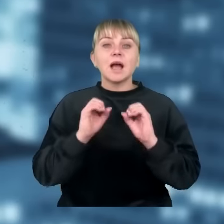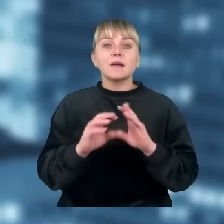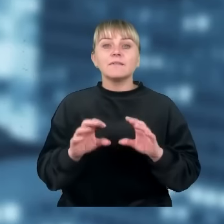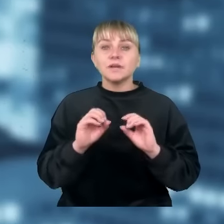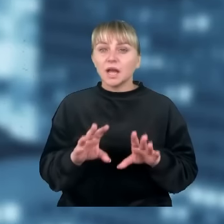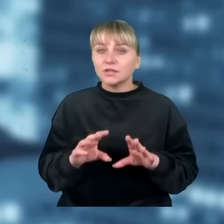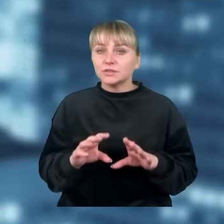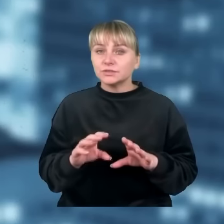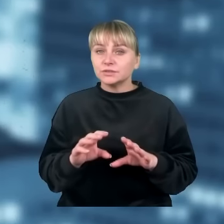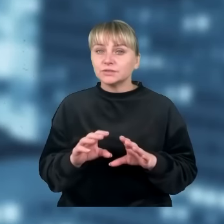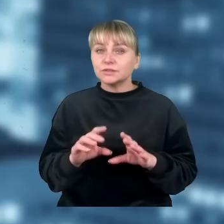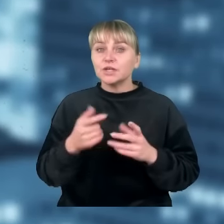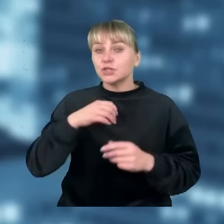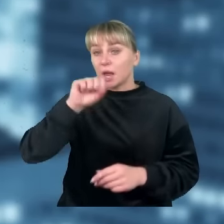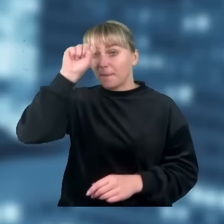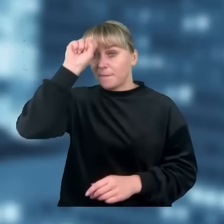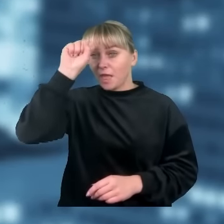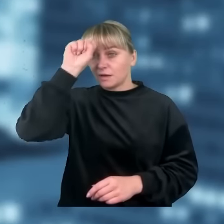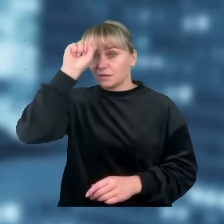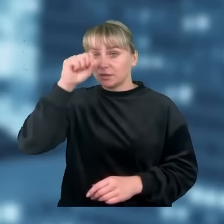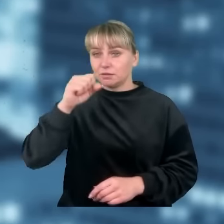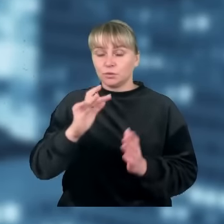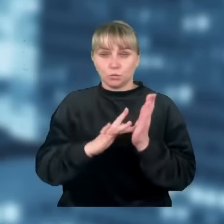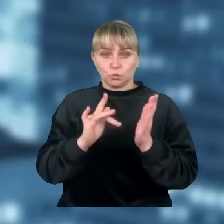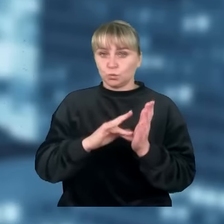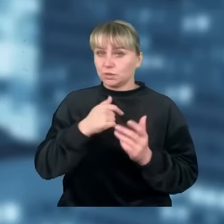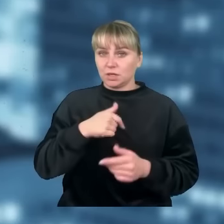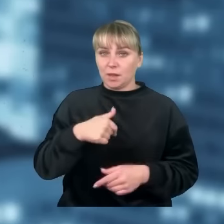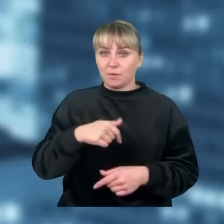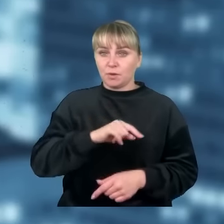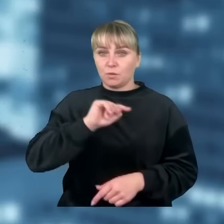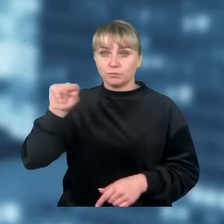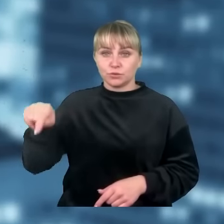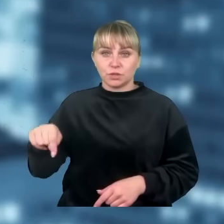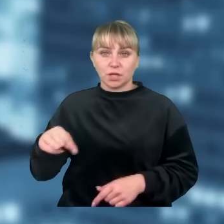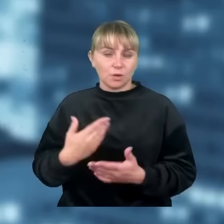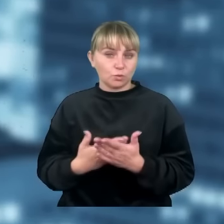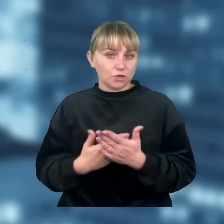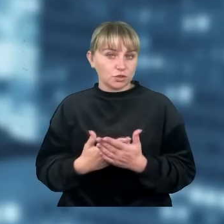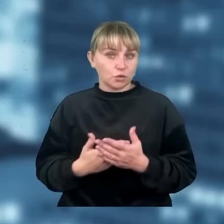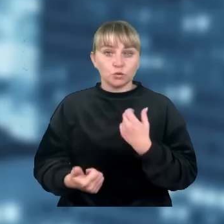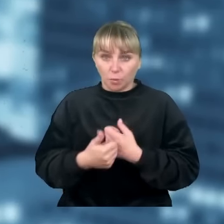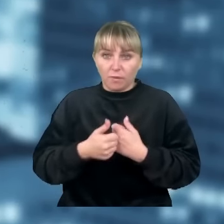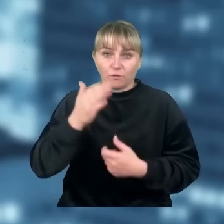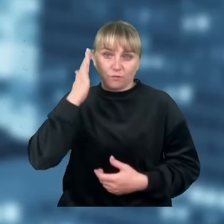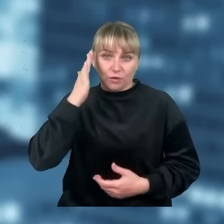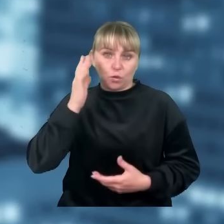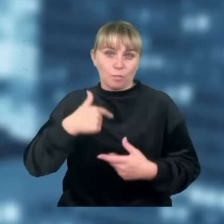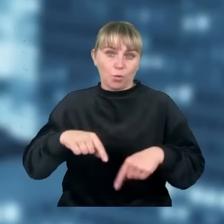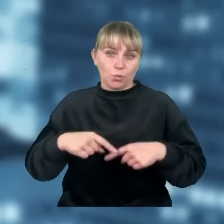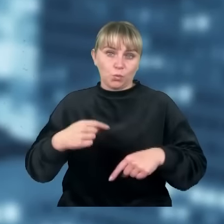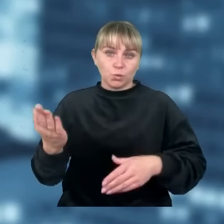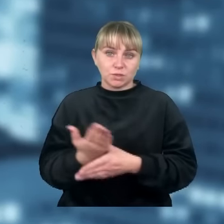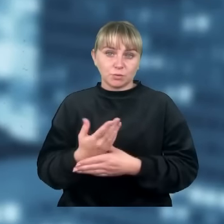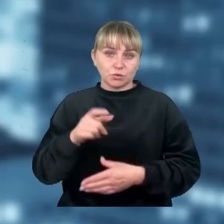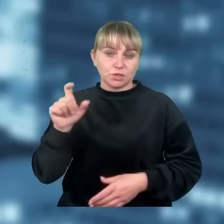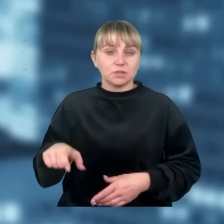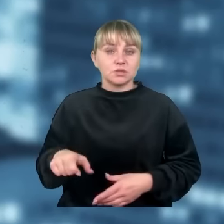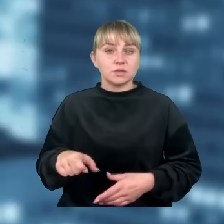że w Berlinie Tusk się nie pojawił? No, nie pojawił się, bo go nie zaprosili. Proszę posłuchać,